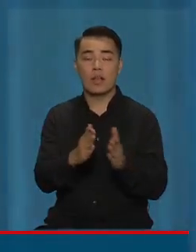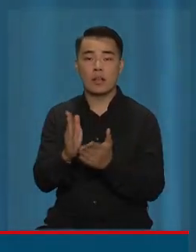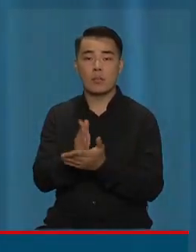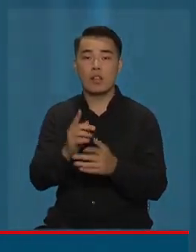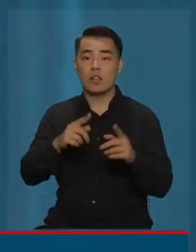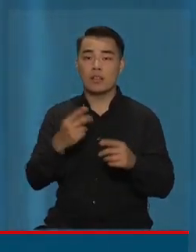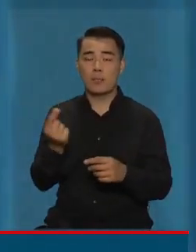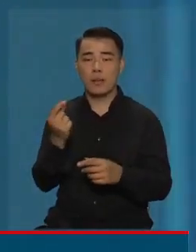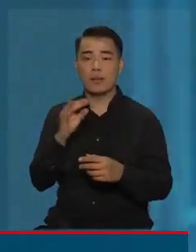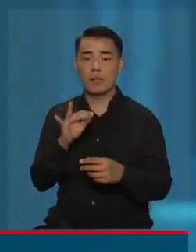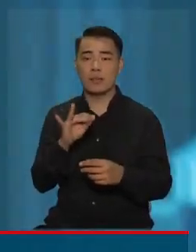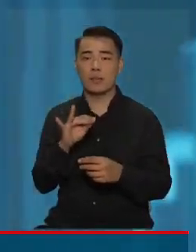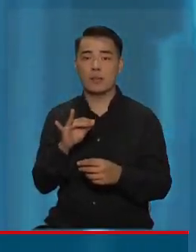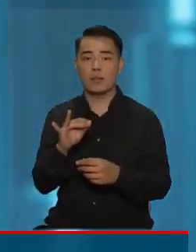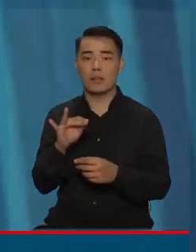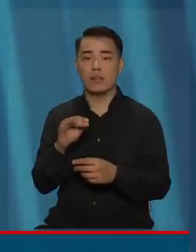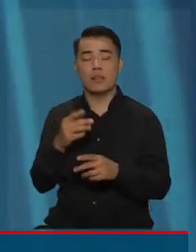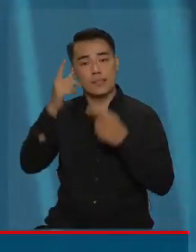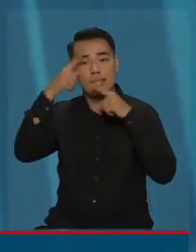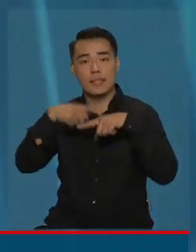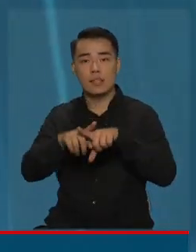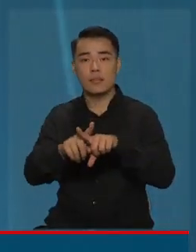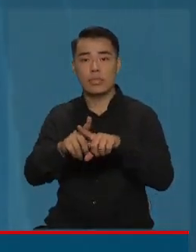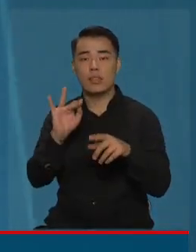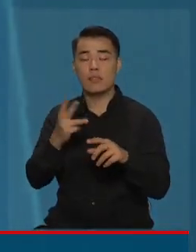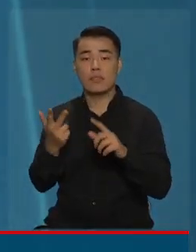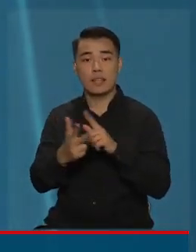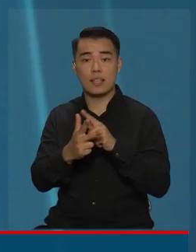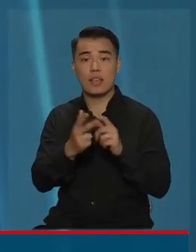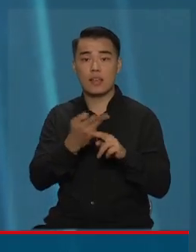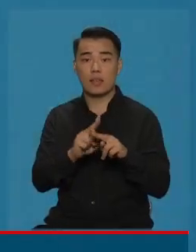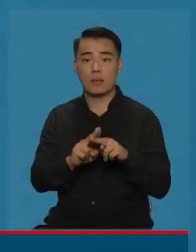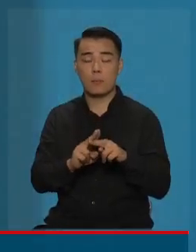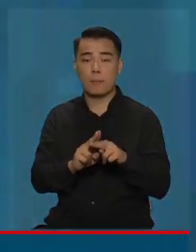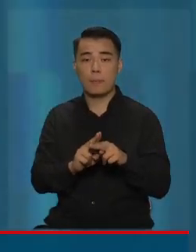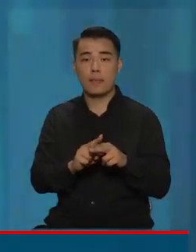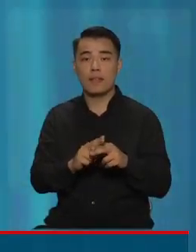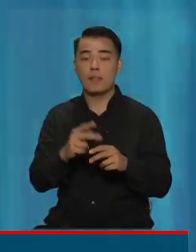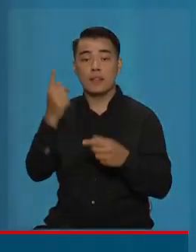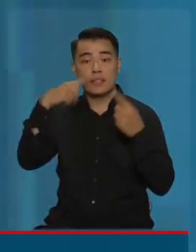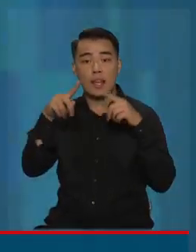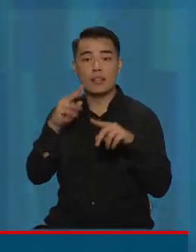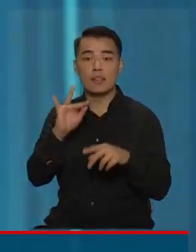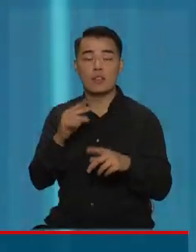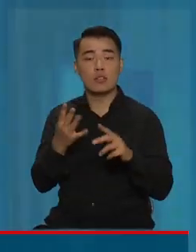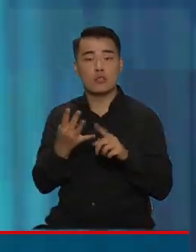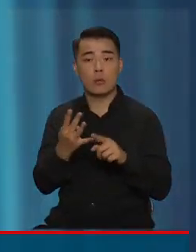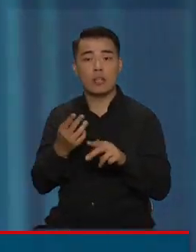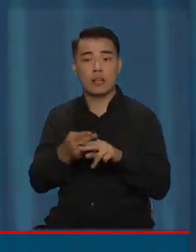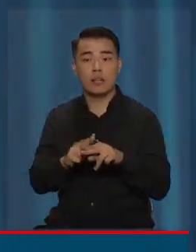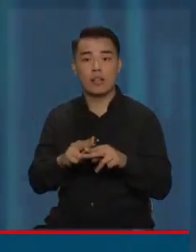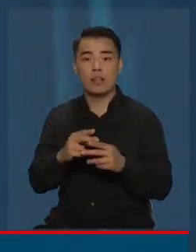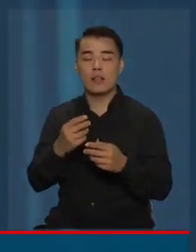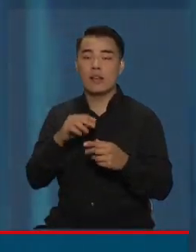тұқым, екіншіден ол техника, үшіншіден ол білім, төртіншіден ол